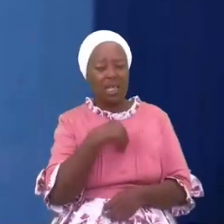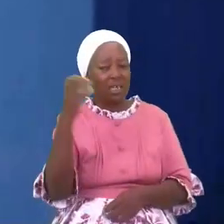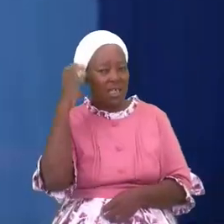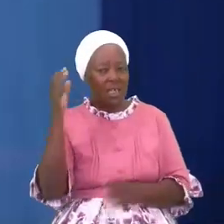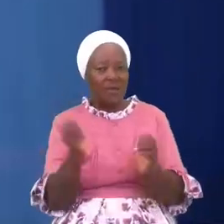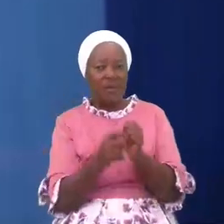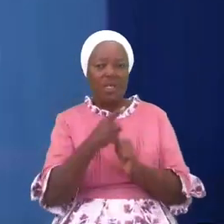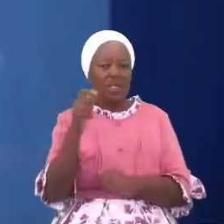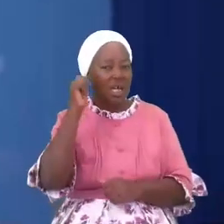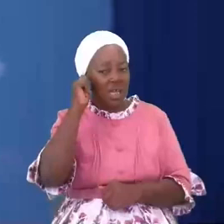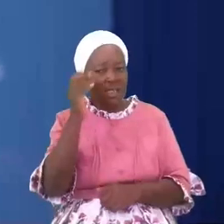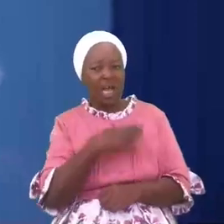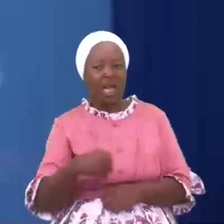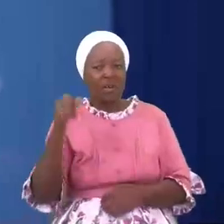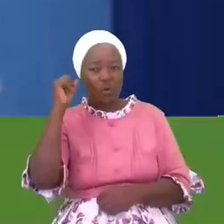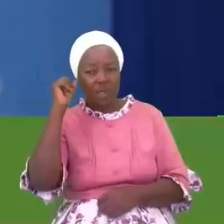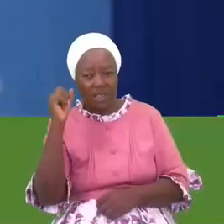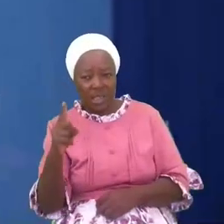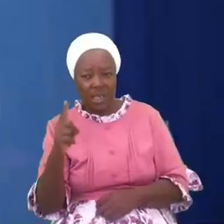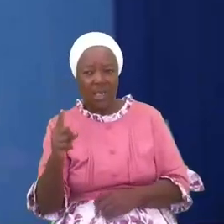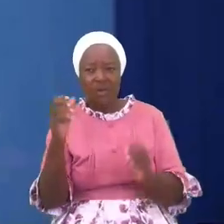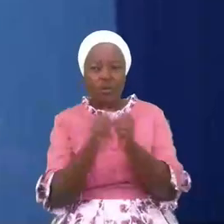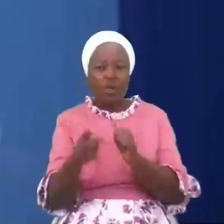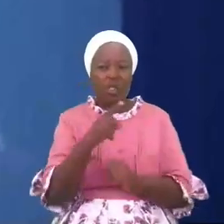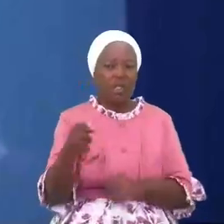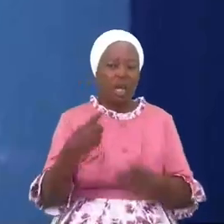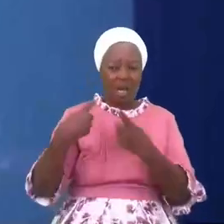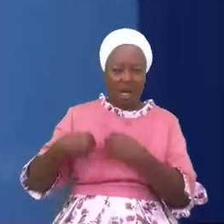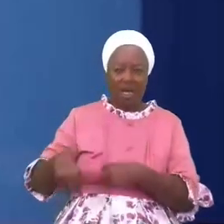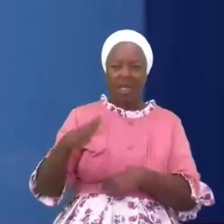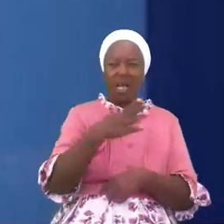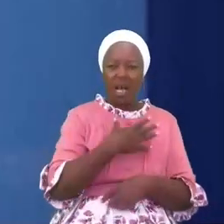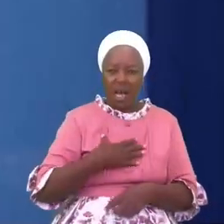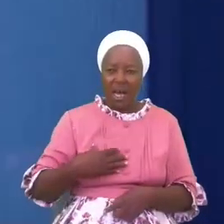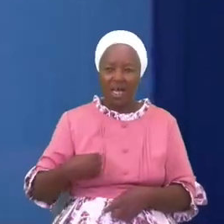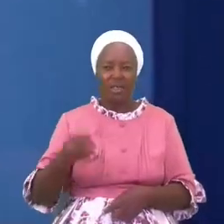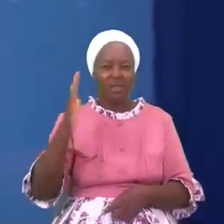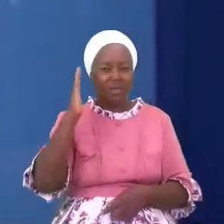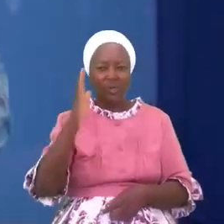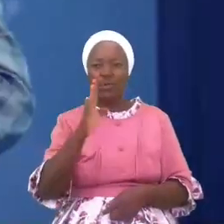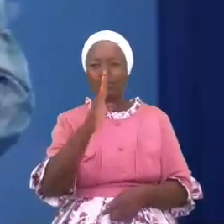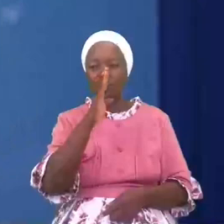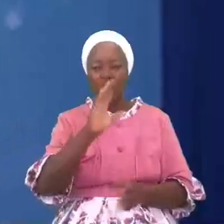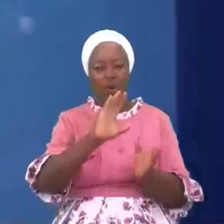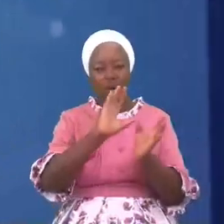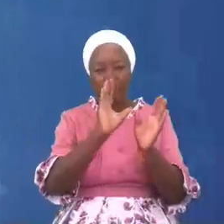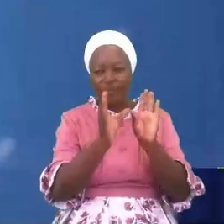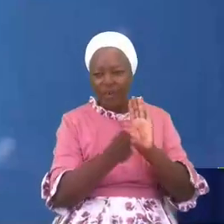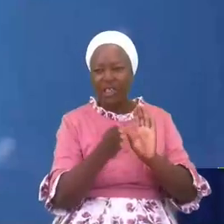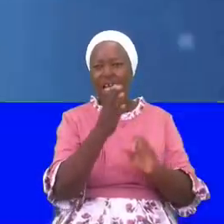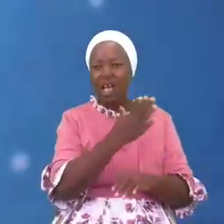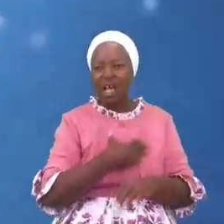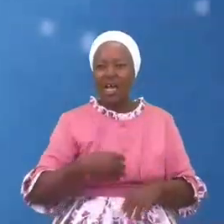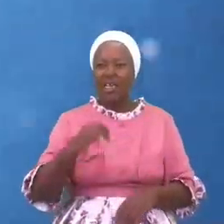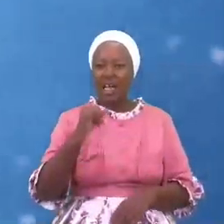qu'ils ne comprennent de leur cœur. Qu'ils ne se convertissent et que je ne